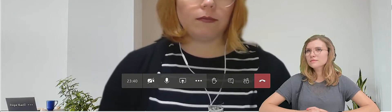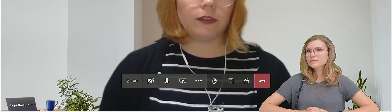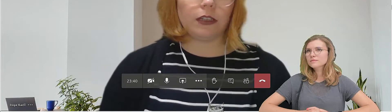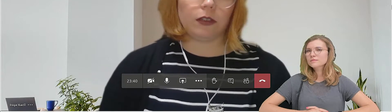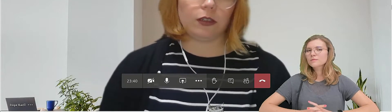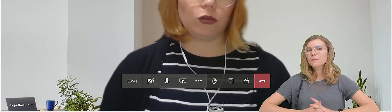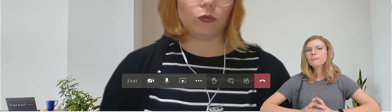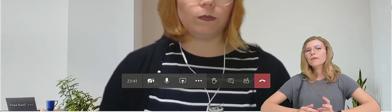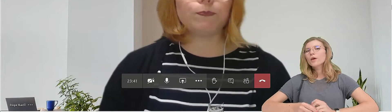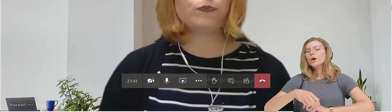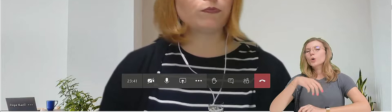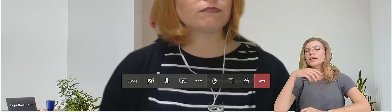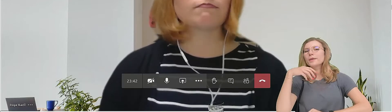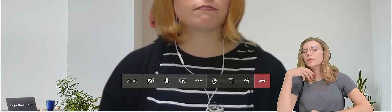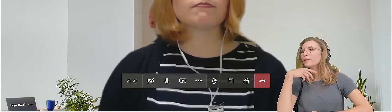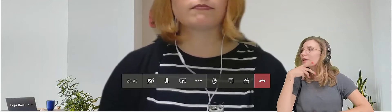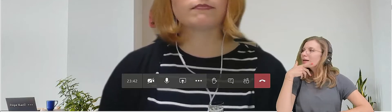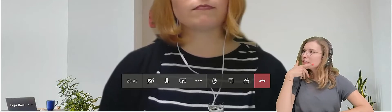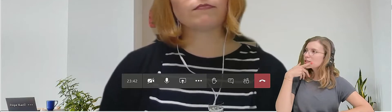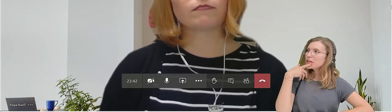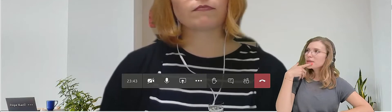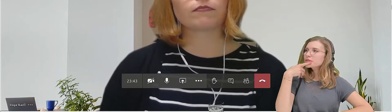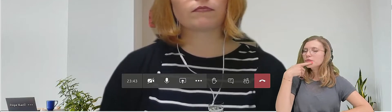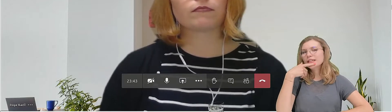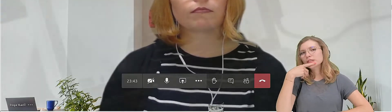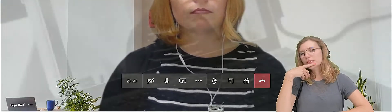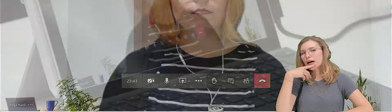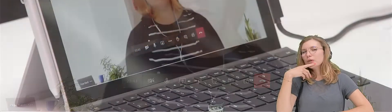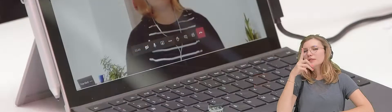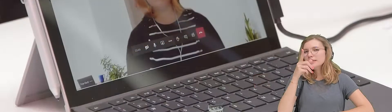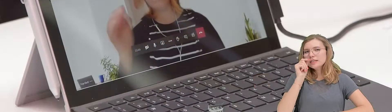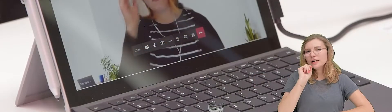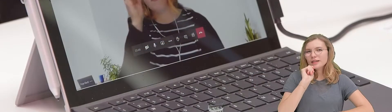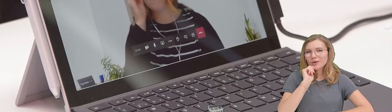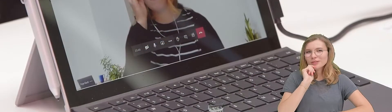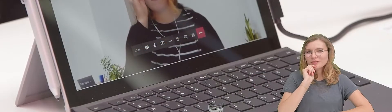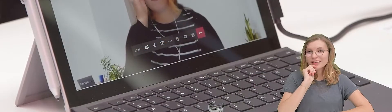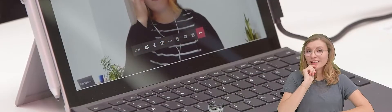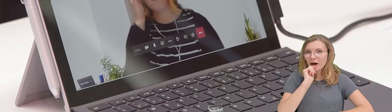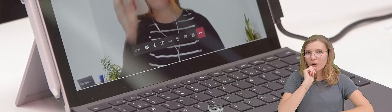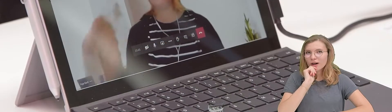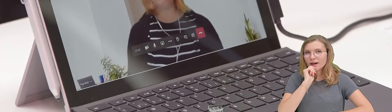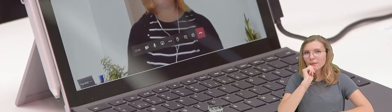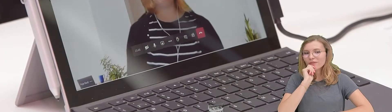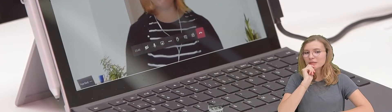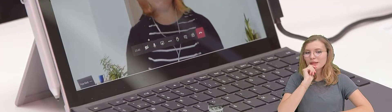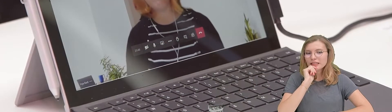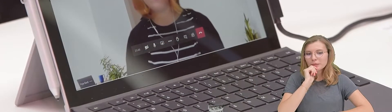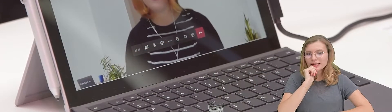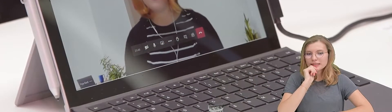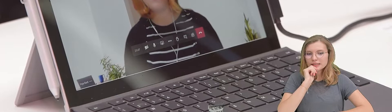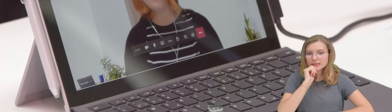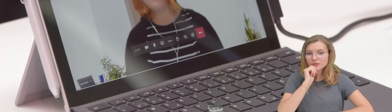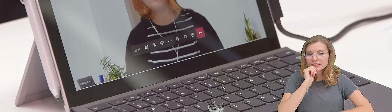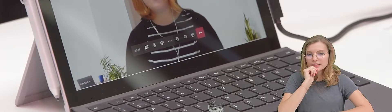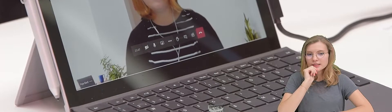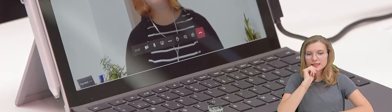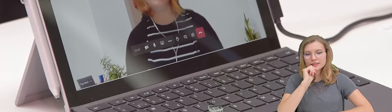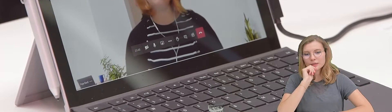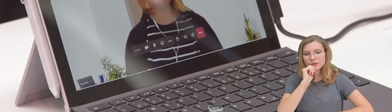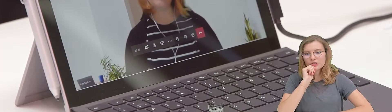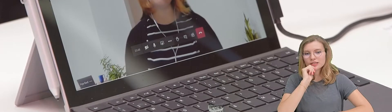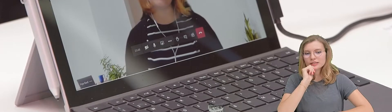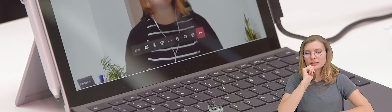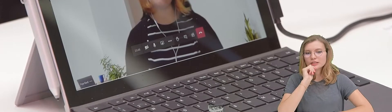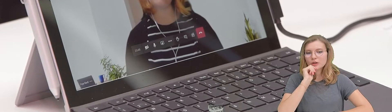immer wieder was dazu. Okay, aber jetzt stelle ich mir jetzt so vielleicht die Frage und Sie da draußen vielleicht auch, was bringt mir jetzt dieses Wissen,